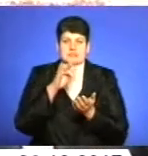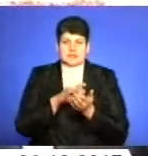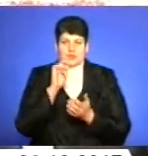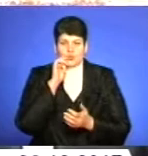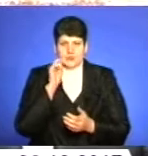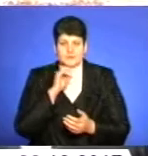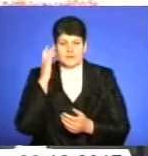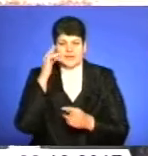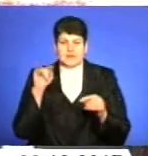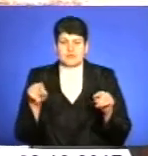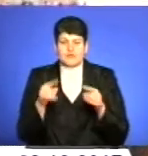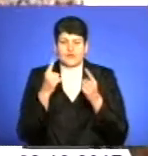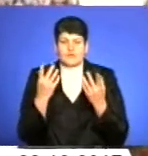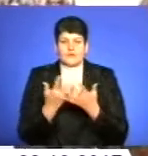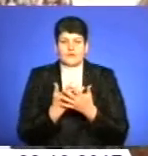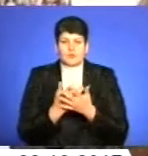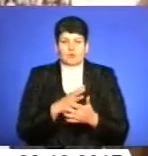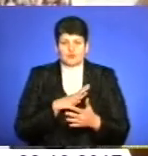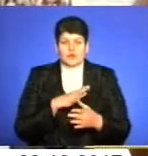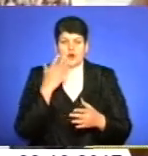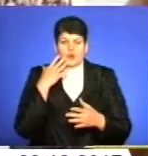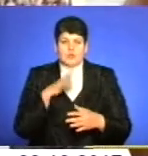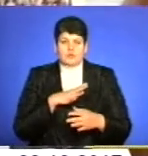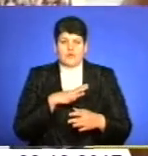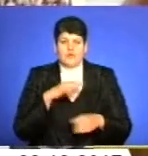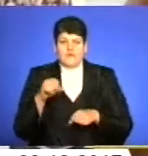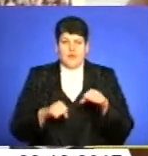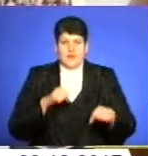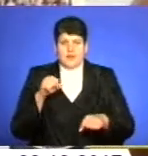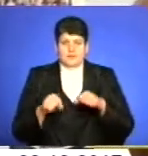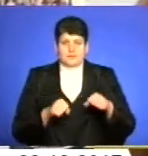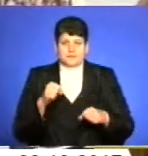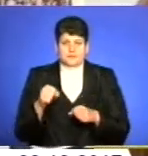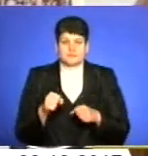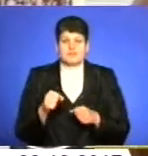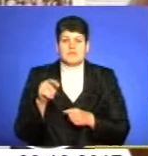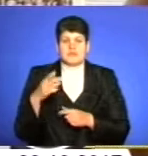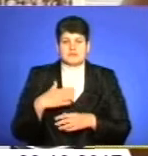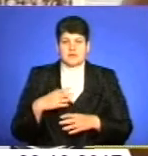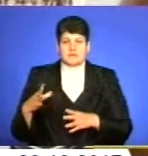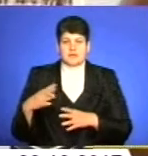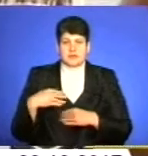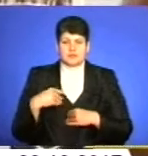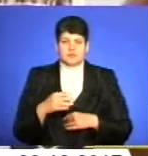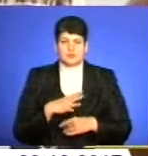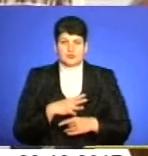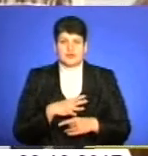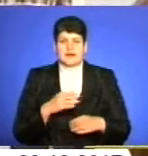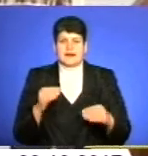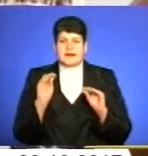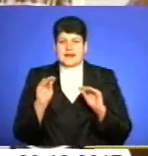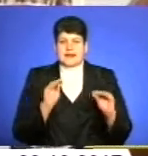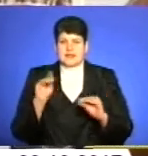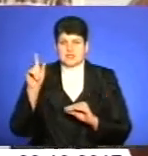створення фільму виникла під час самого велопробігу. З нами їхала разом режисерка Ольга Фреза-Фрезенко. І наш перший задум – це було